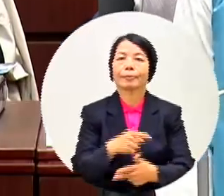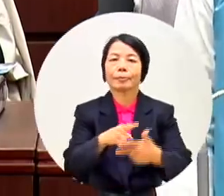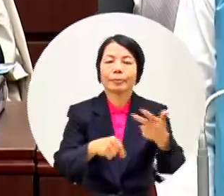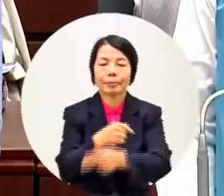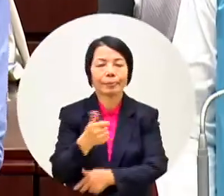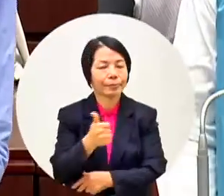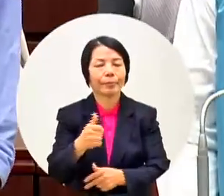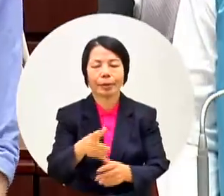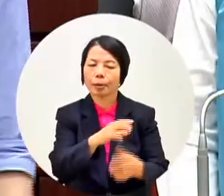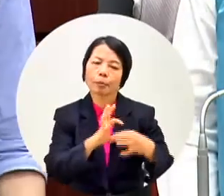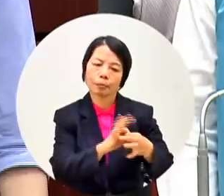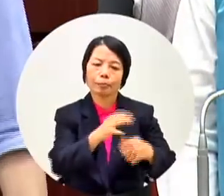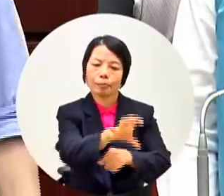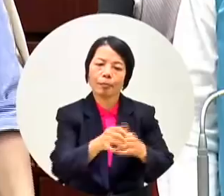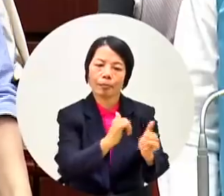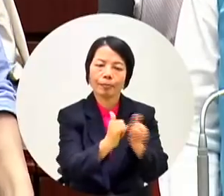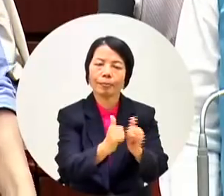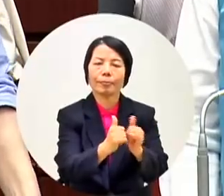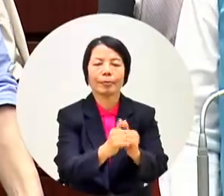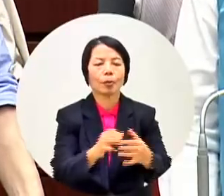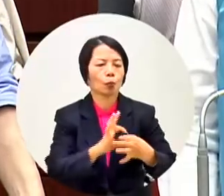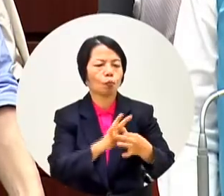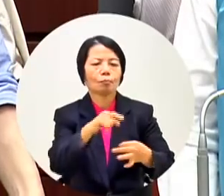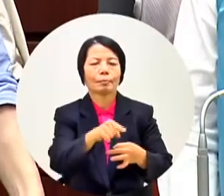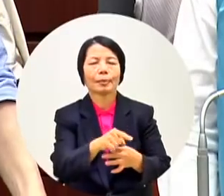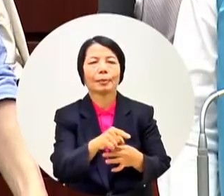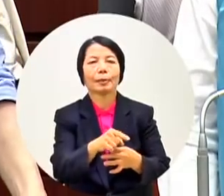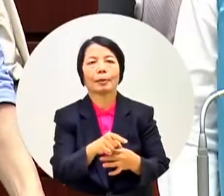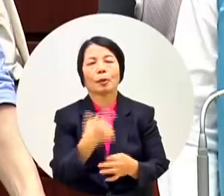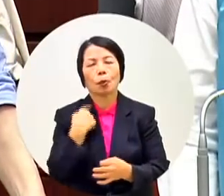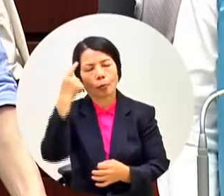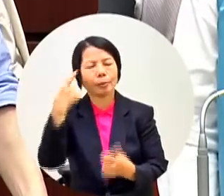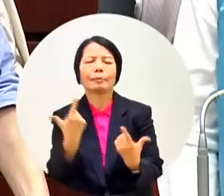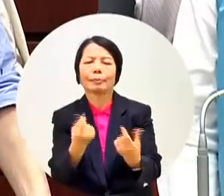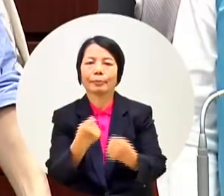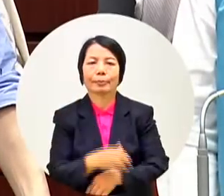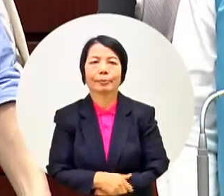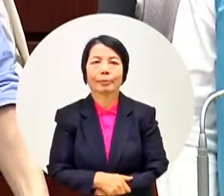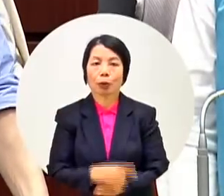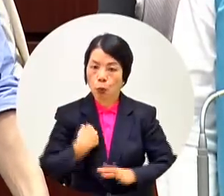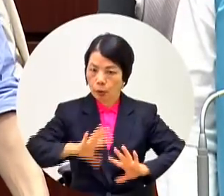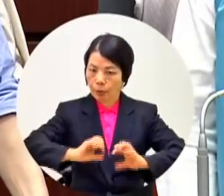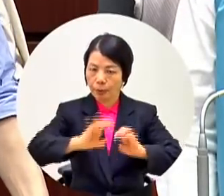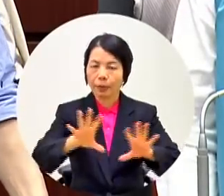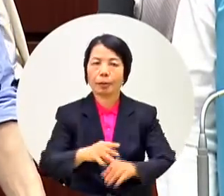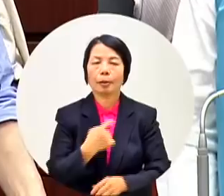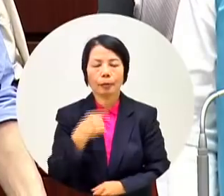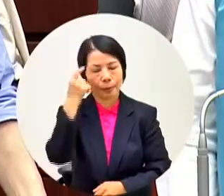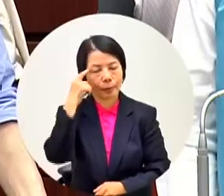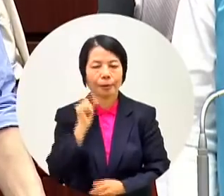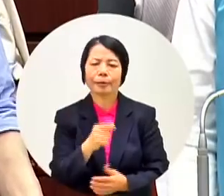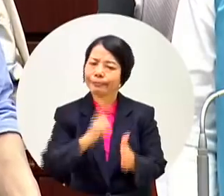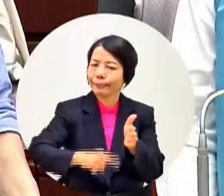是一样。来跟朱议员特别报告，我的看法很简单。农民渔民生活的